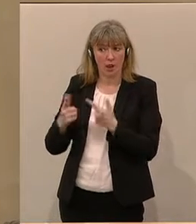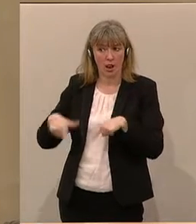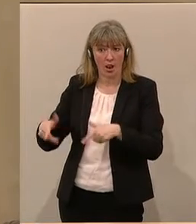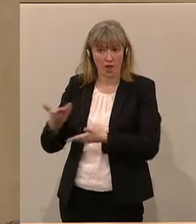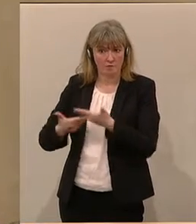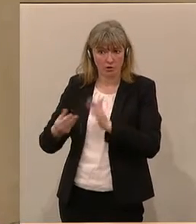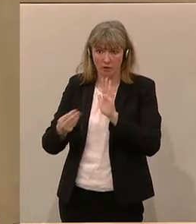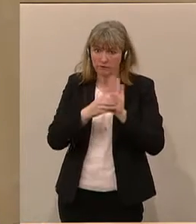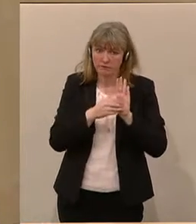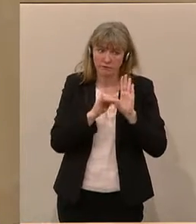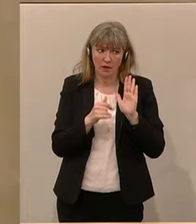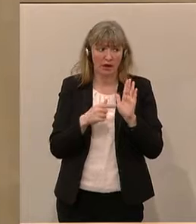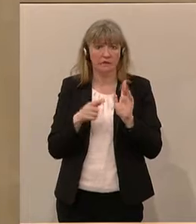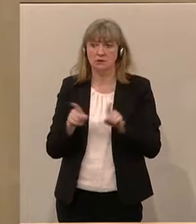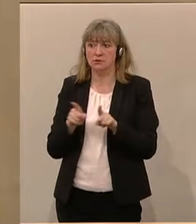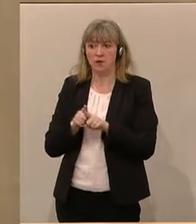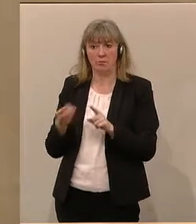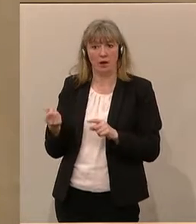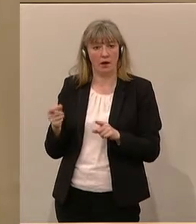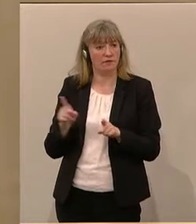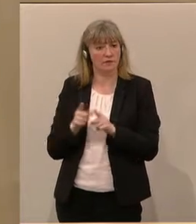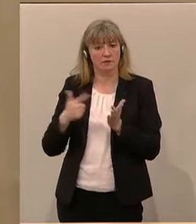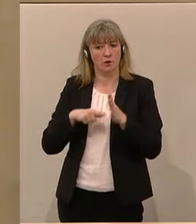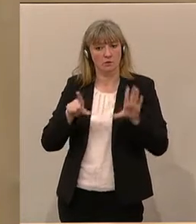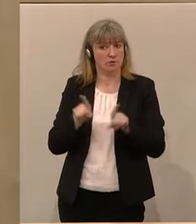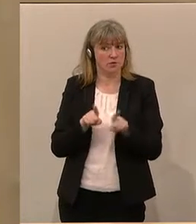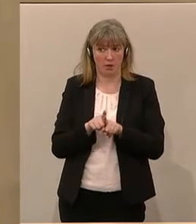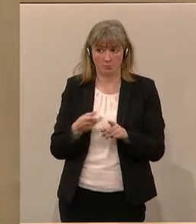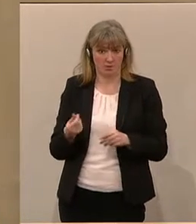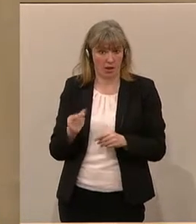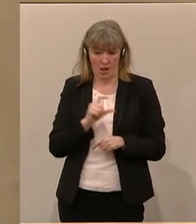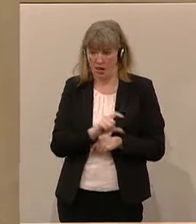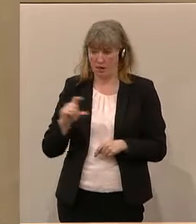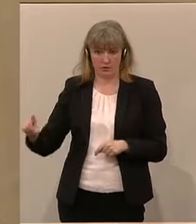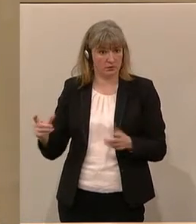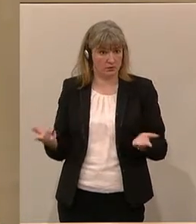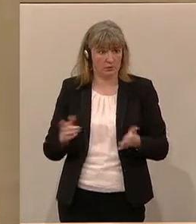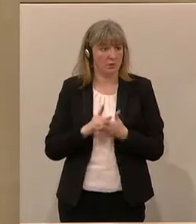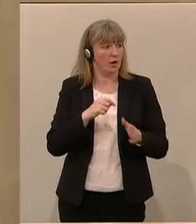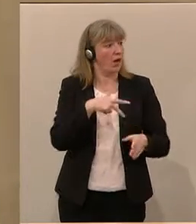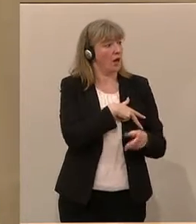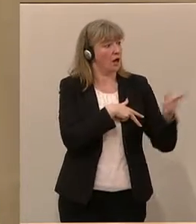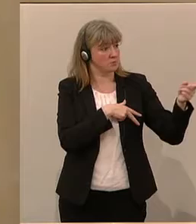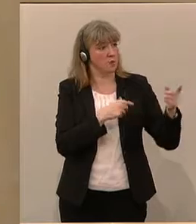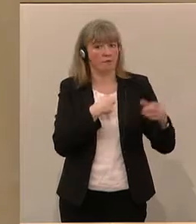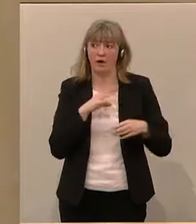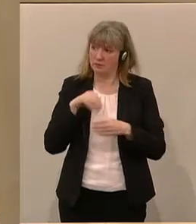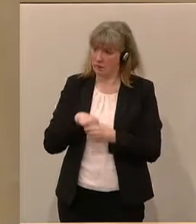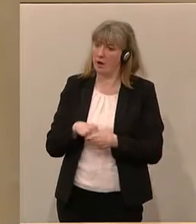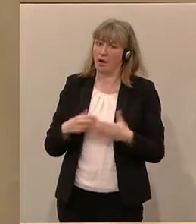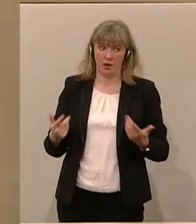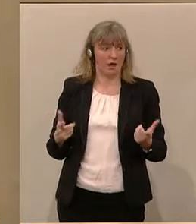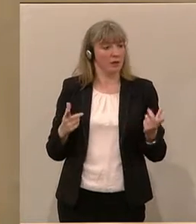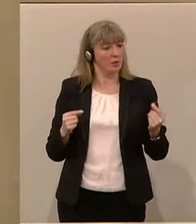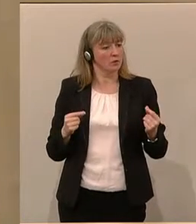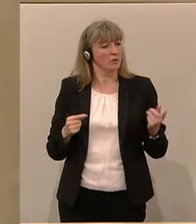Biolandwirtschaft veranschlagt. Das ist derselbe Betrag, den wir 2017 schon hatten. Und dafür die SPÖ maßgeblich daran beteiligt war, weil